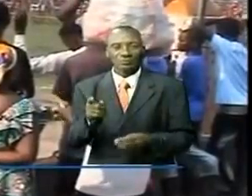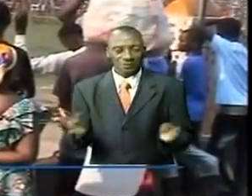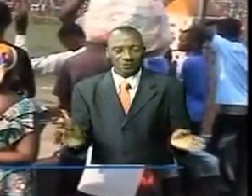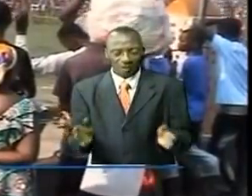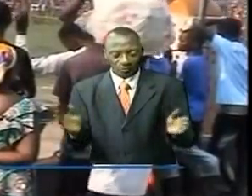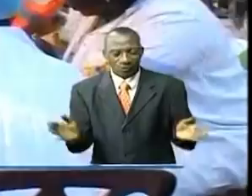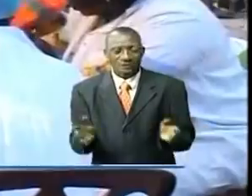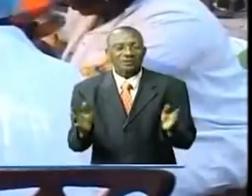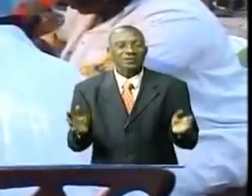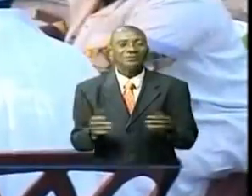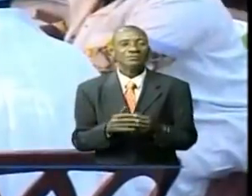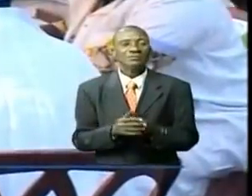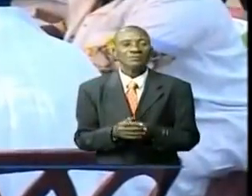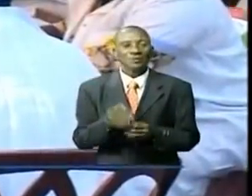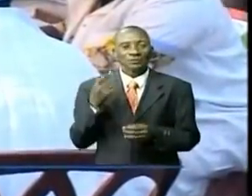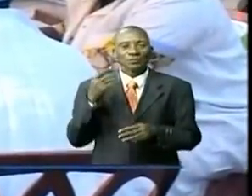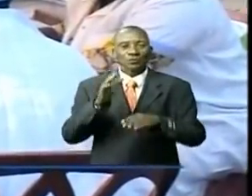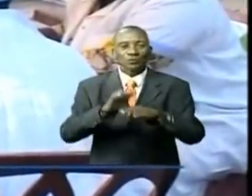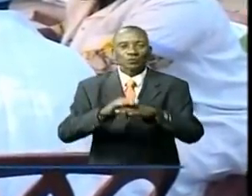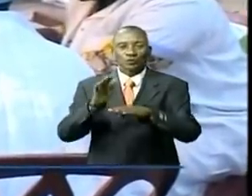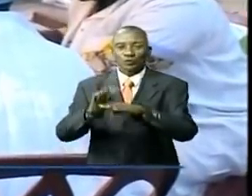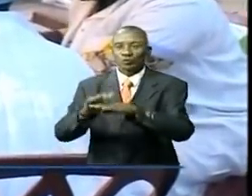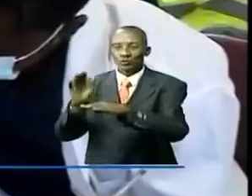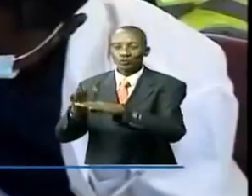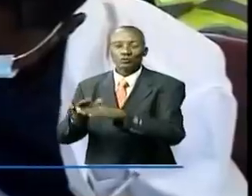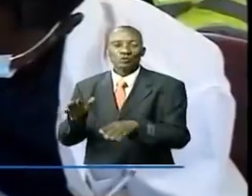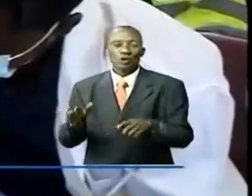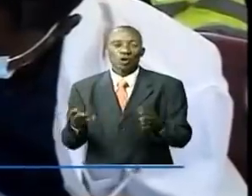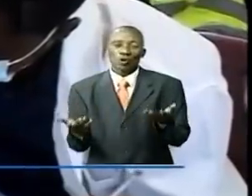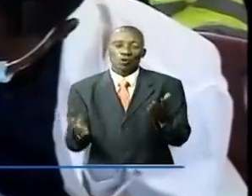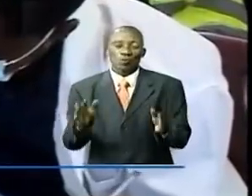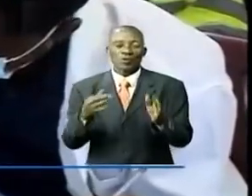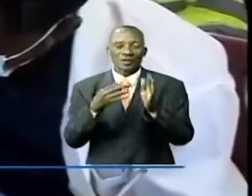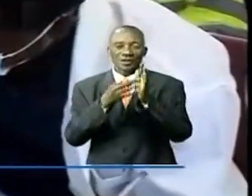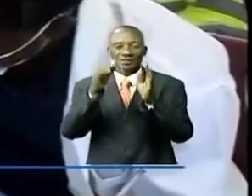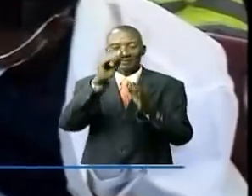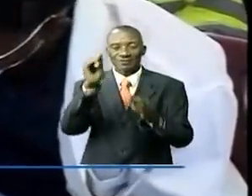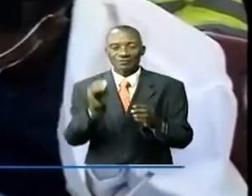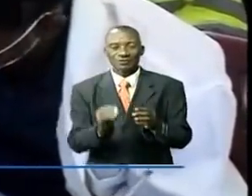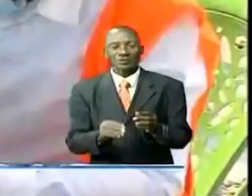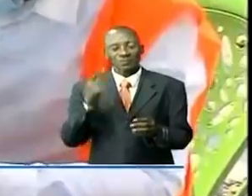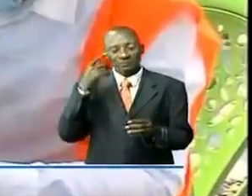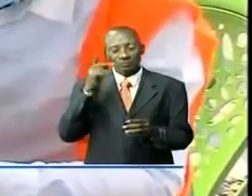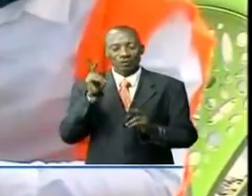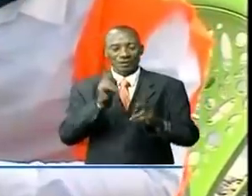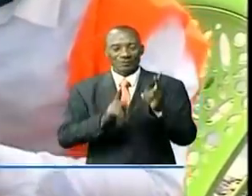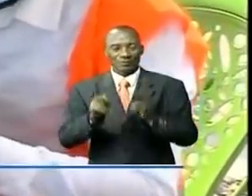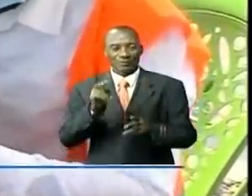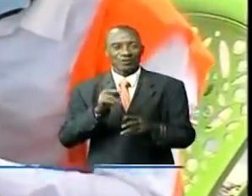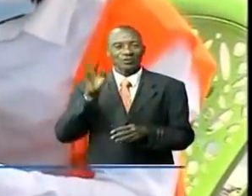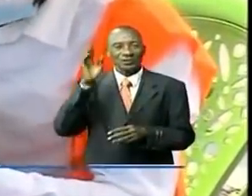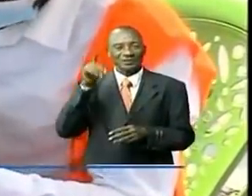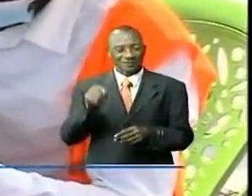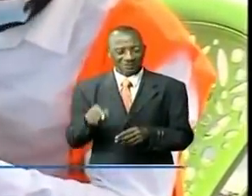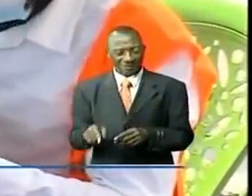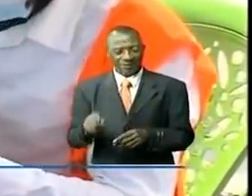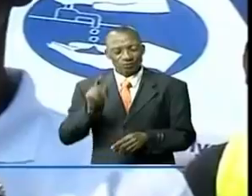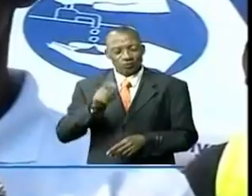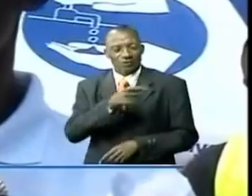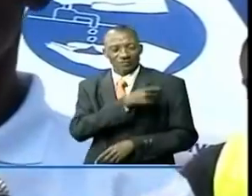afin d'atteindre 70 à 80% de la population kinoise vaccinée d'ici à juin